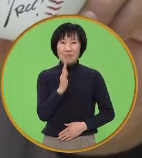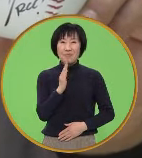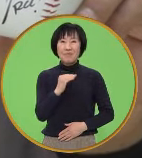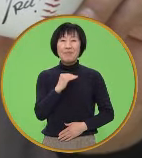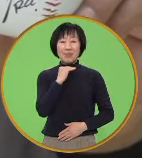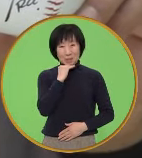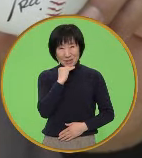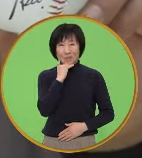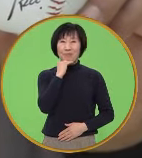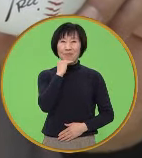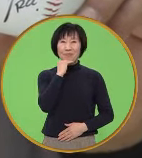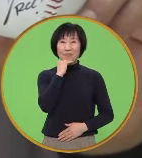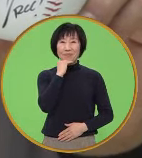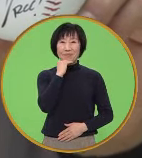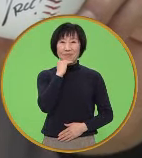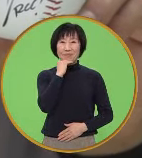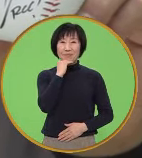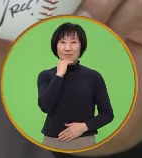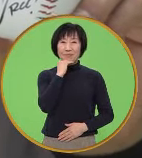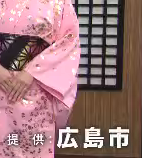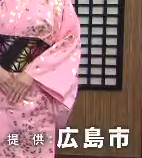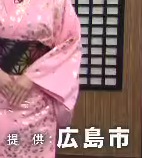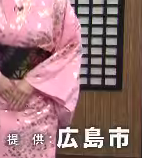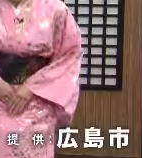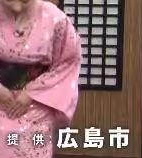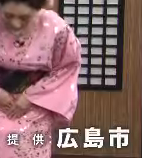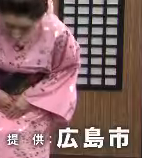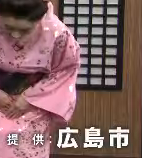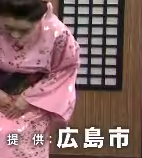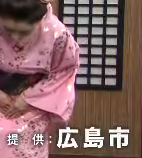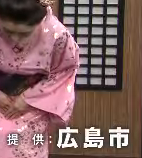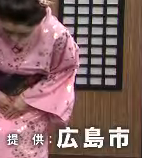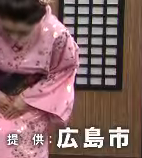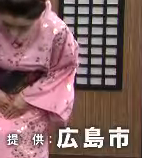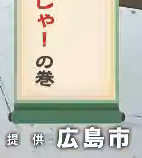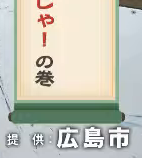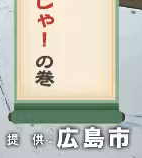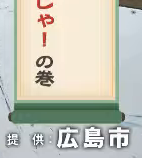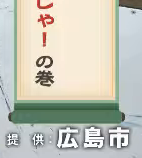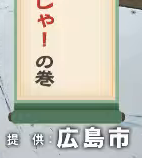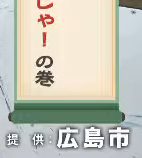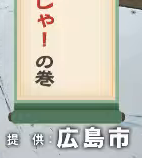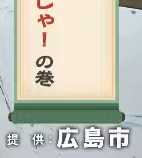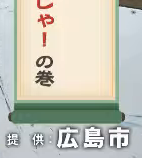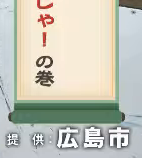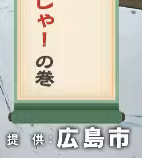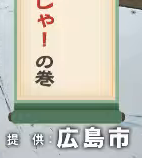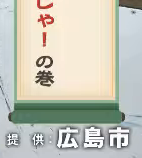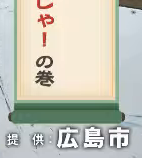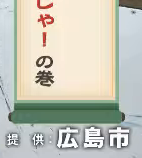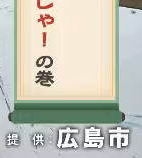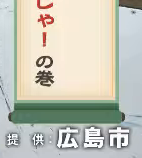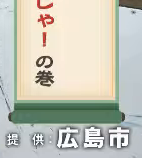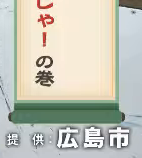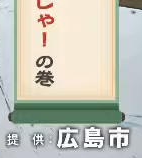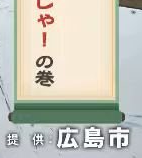ね。待ってるわ。 おめでとうございます。 次回はスケートを楽しむのじゃ。